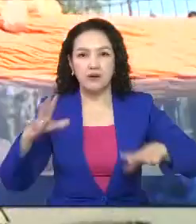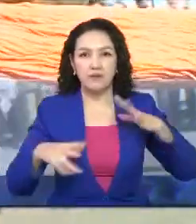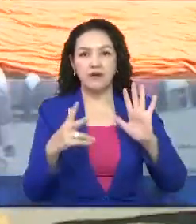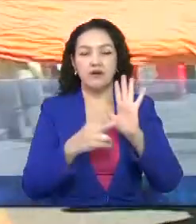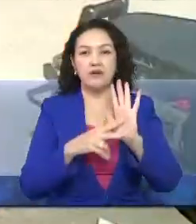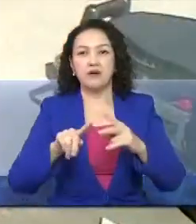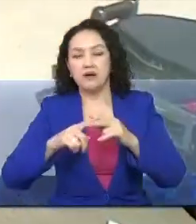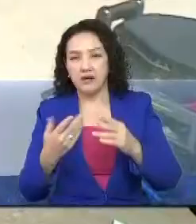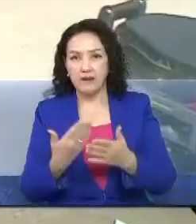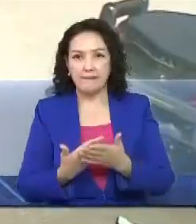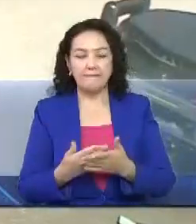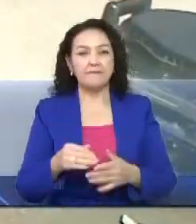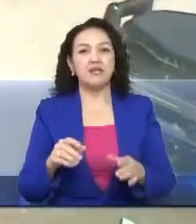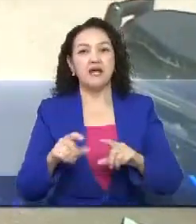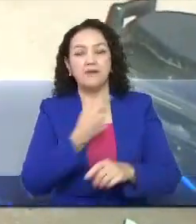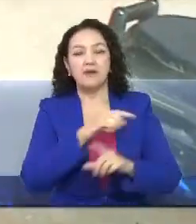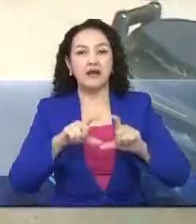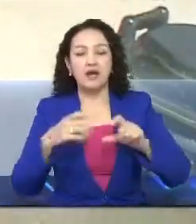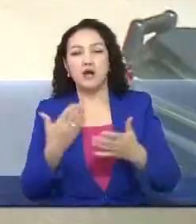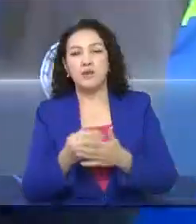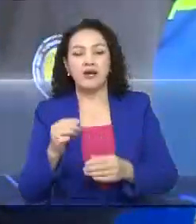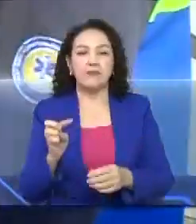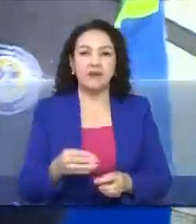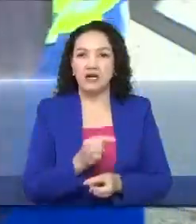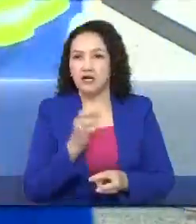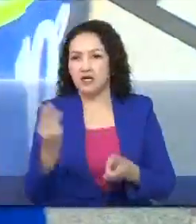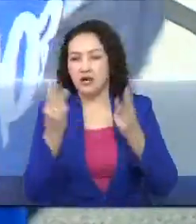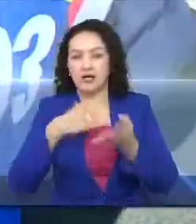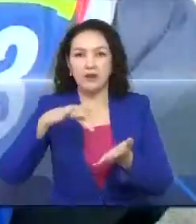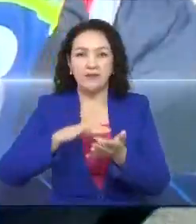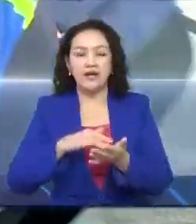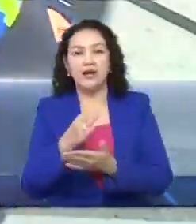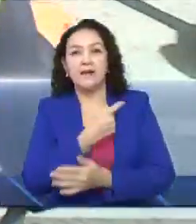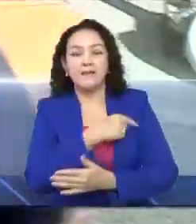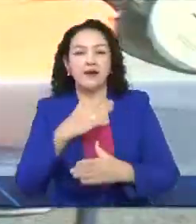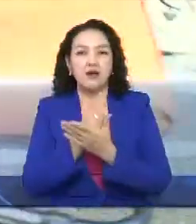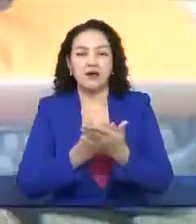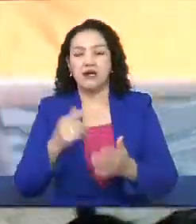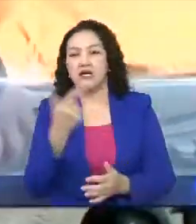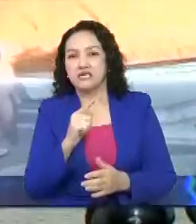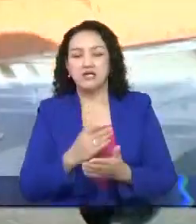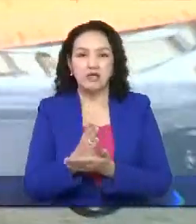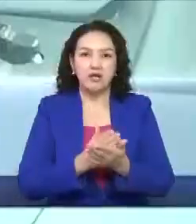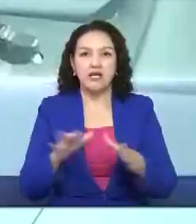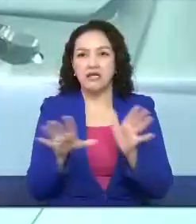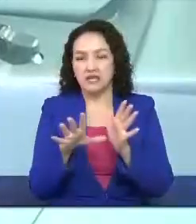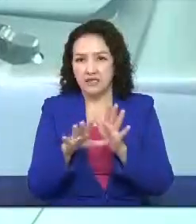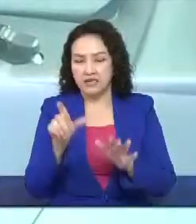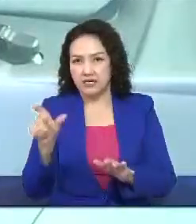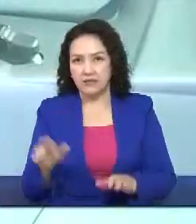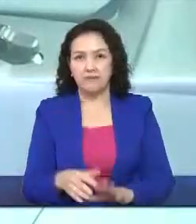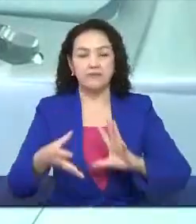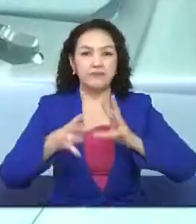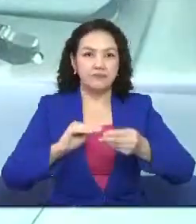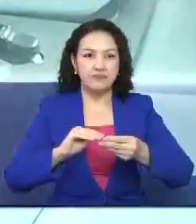8 единиц техники. Центр медицины катастроф, пожарные подразделения, городская медслужба, газовая служба и электрики. Да, в целом по